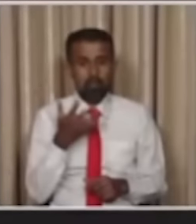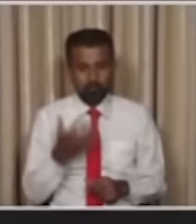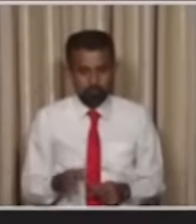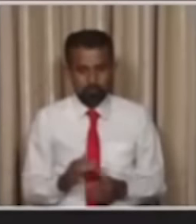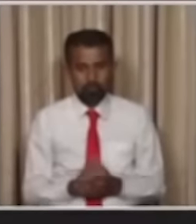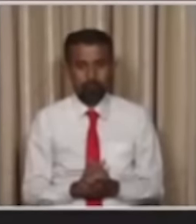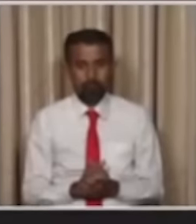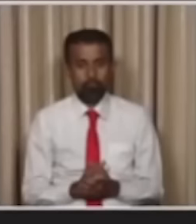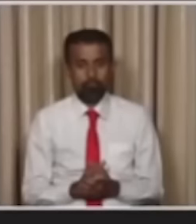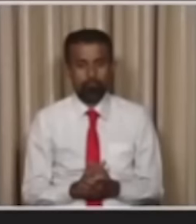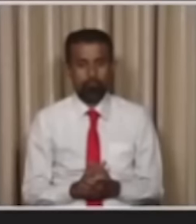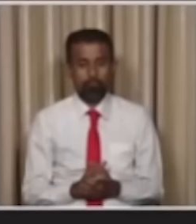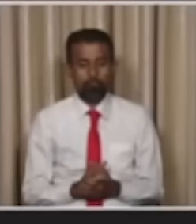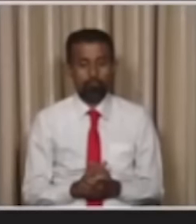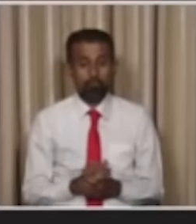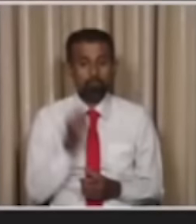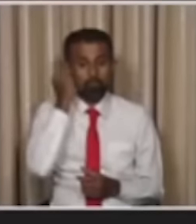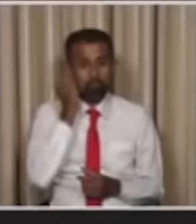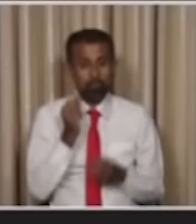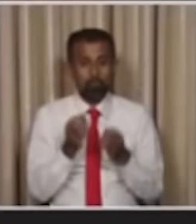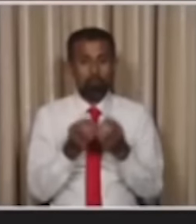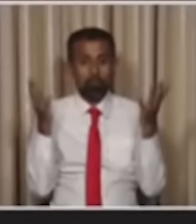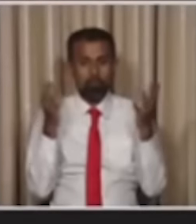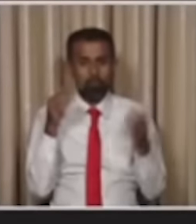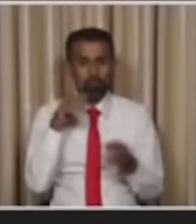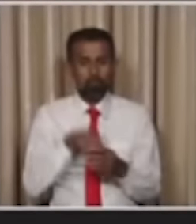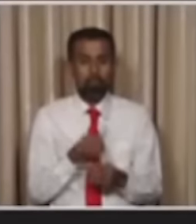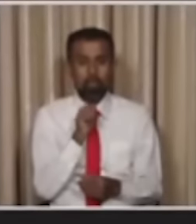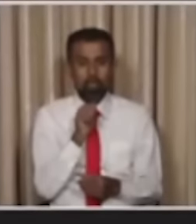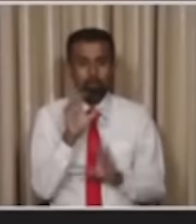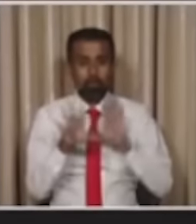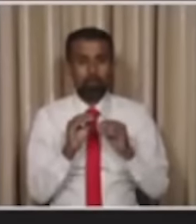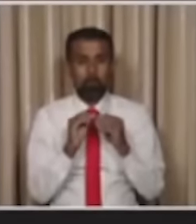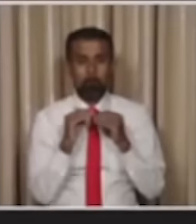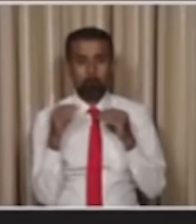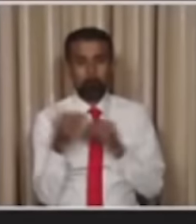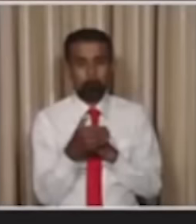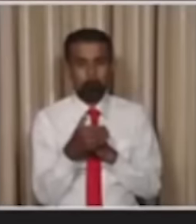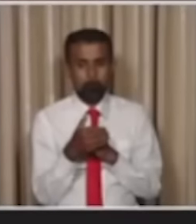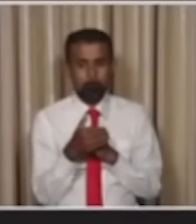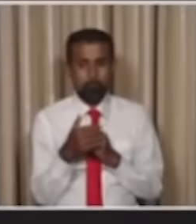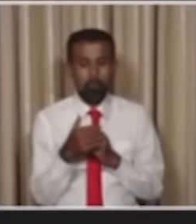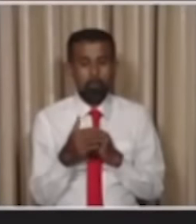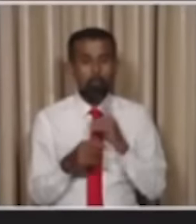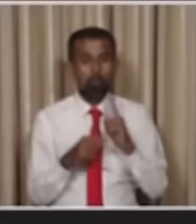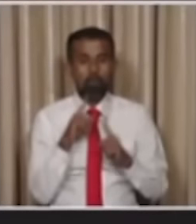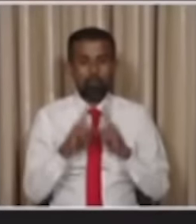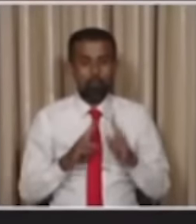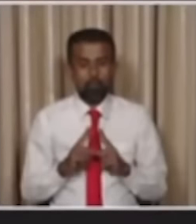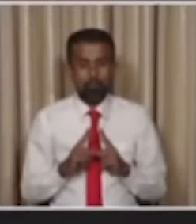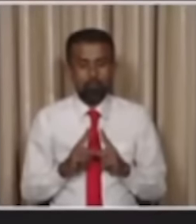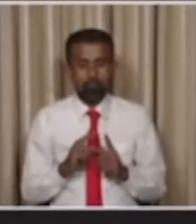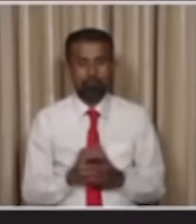එනිසා මේ ත්‍රස්ස ප්‍රහාරය ඇතුලේ තියෙන ඇත්ත තොරතුරු වසන් කරමින් තමයි අපි මේ සියල්ලම කතා කරන්නේ.